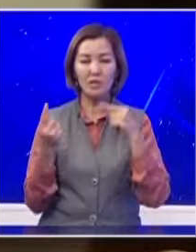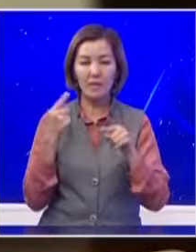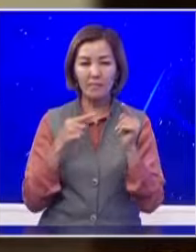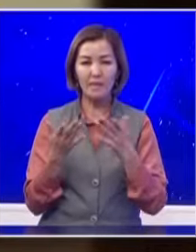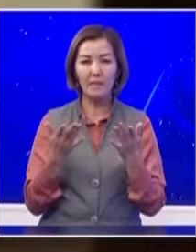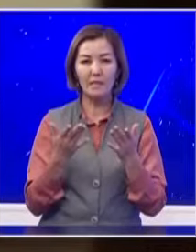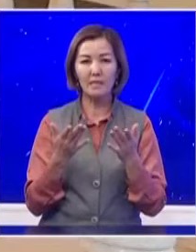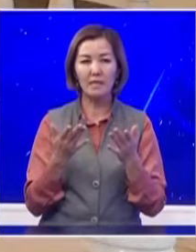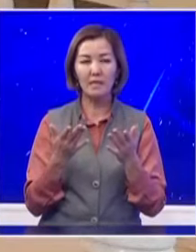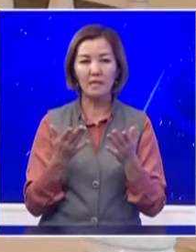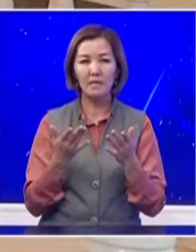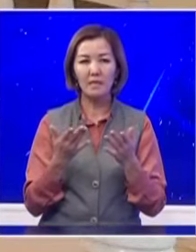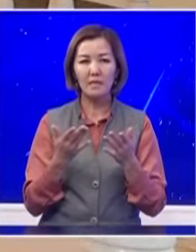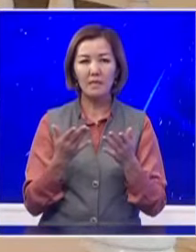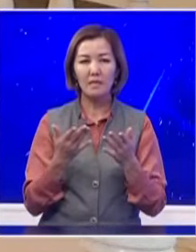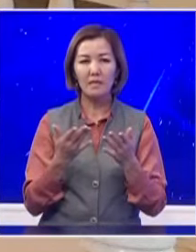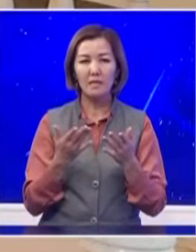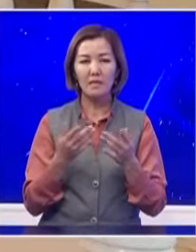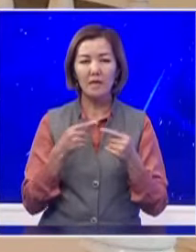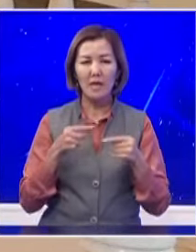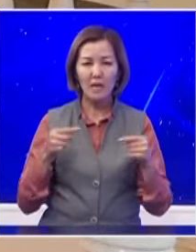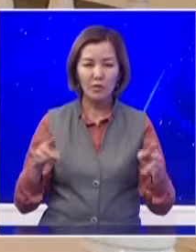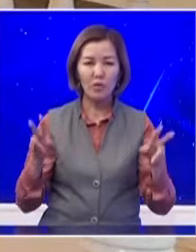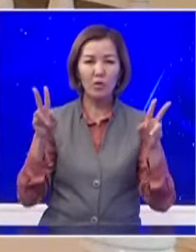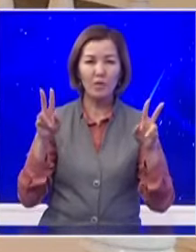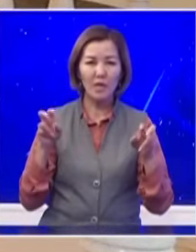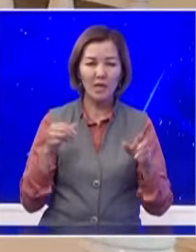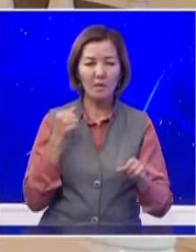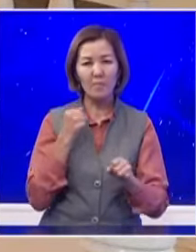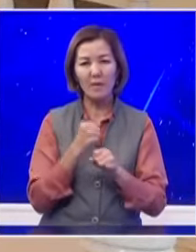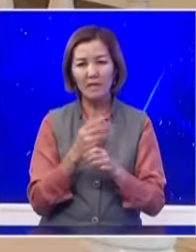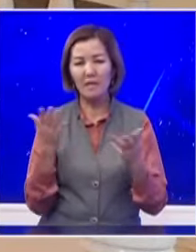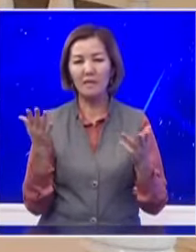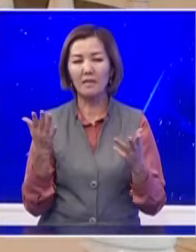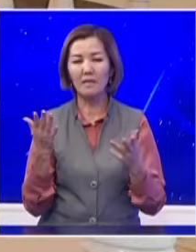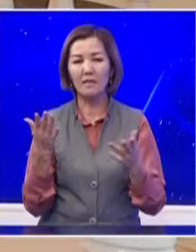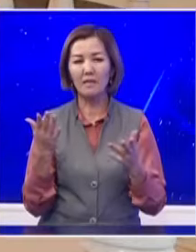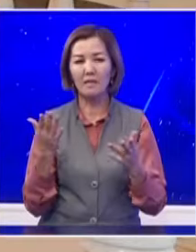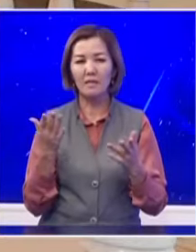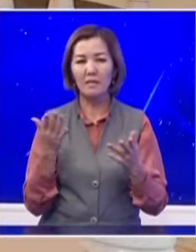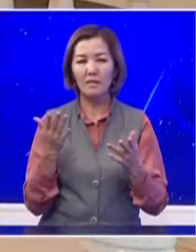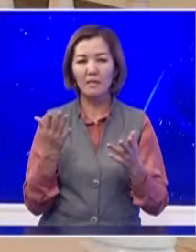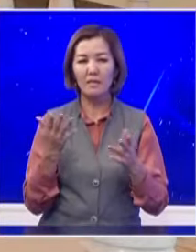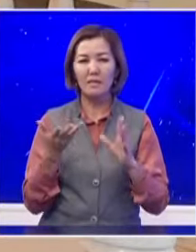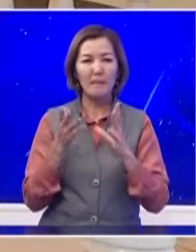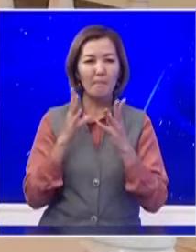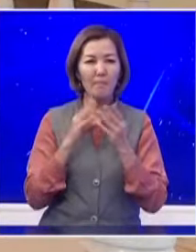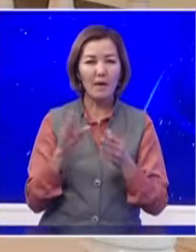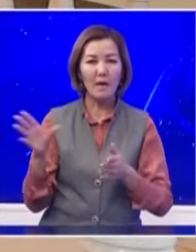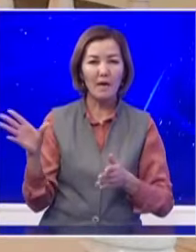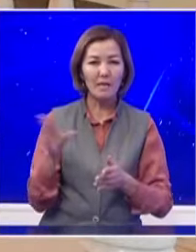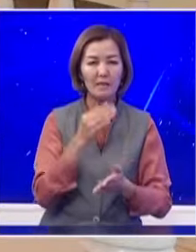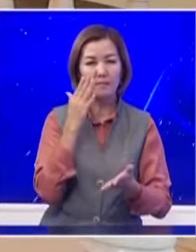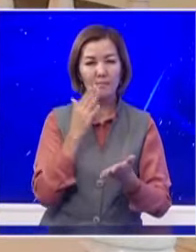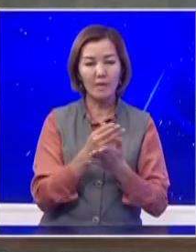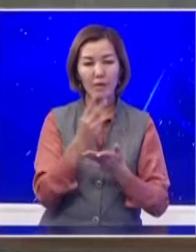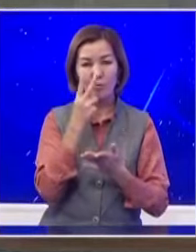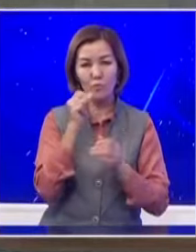шығармаларында постмодернизм, гиперреализм дейміз, қатал реализм, сол элементтердің барлығының бар екенін